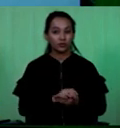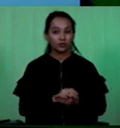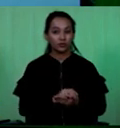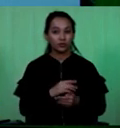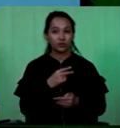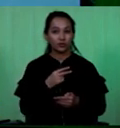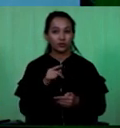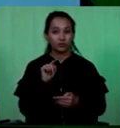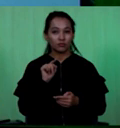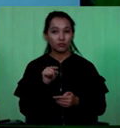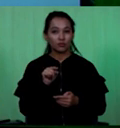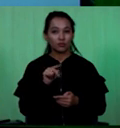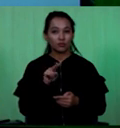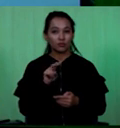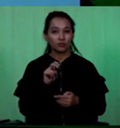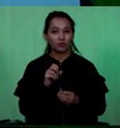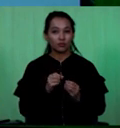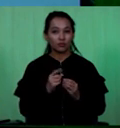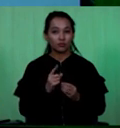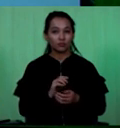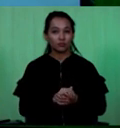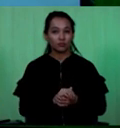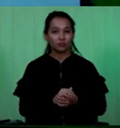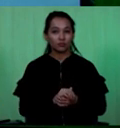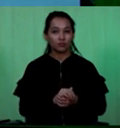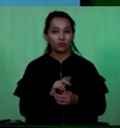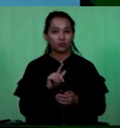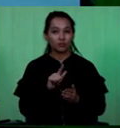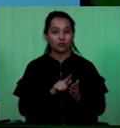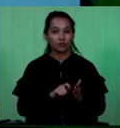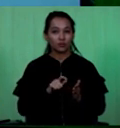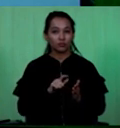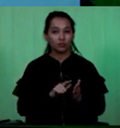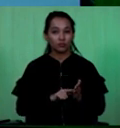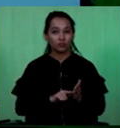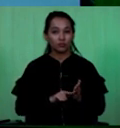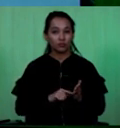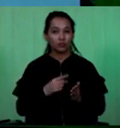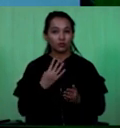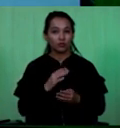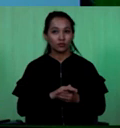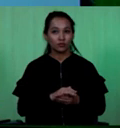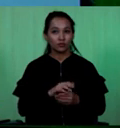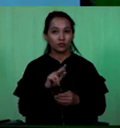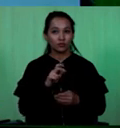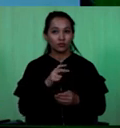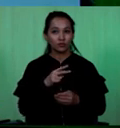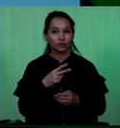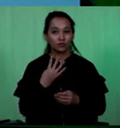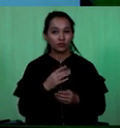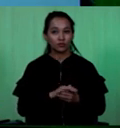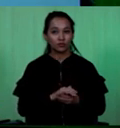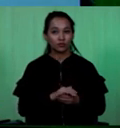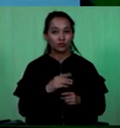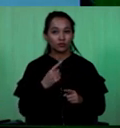774 barobar 1211. 774 esa 324 bilan